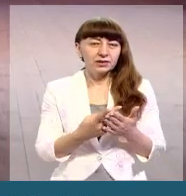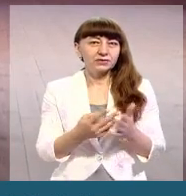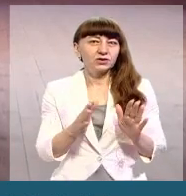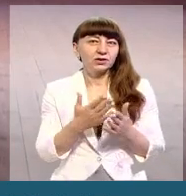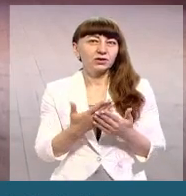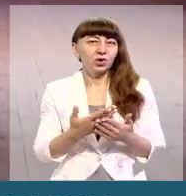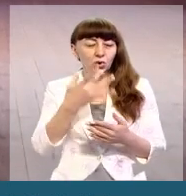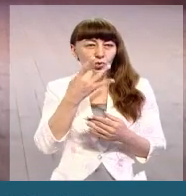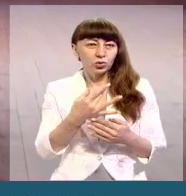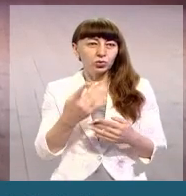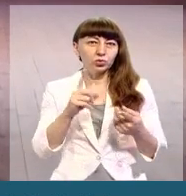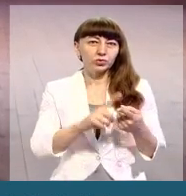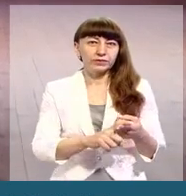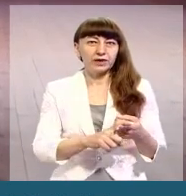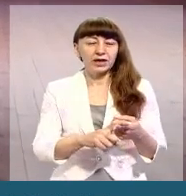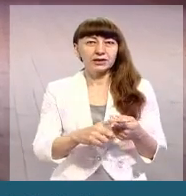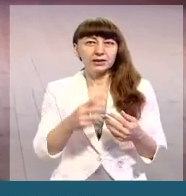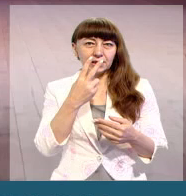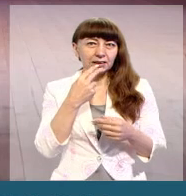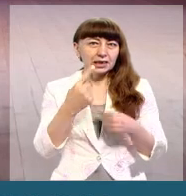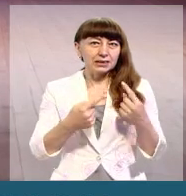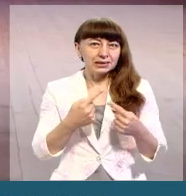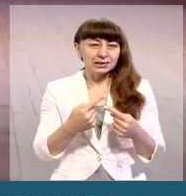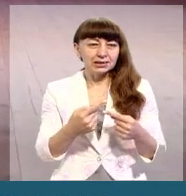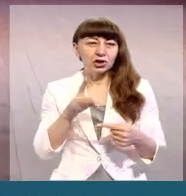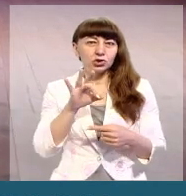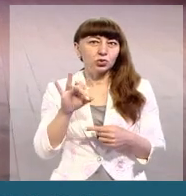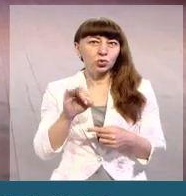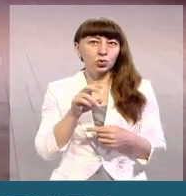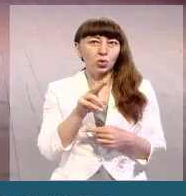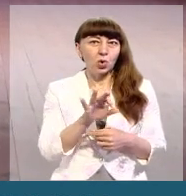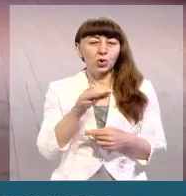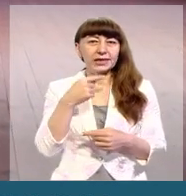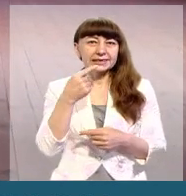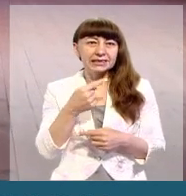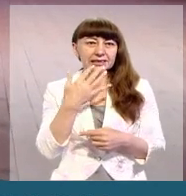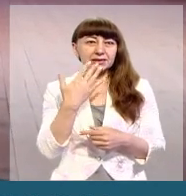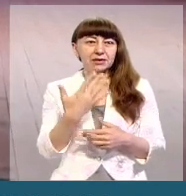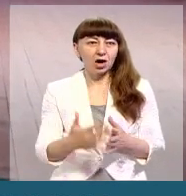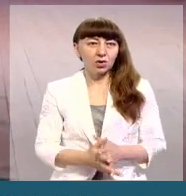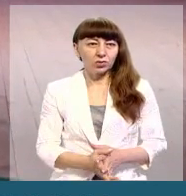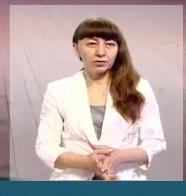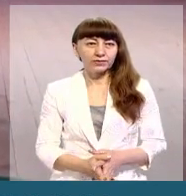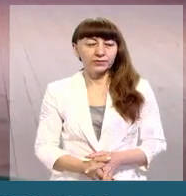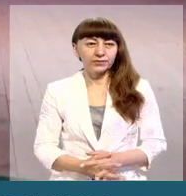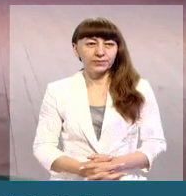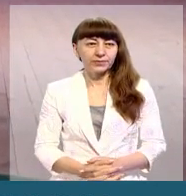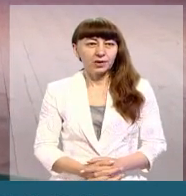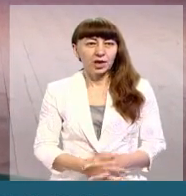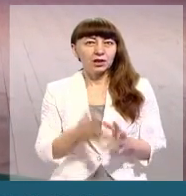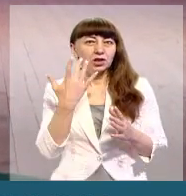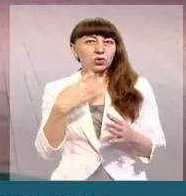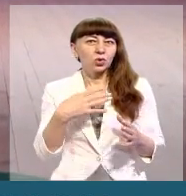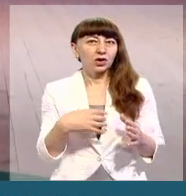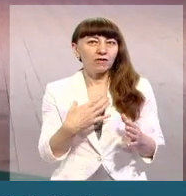көзайымына айналуына сенімдіміз. Өйткені Қазақстан халқы ассамблеясы бір шаңырақ астында